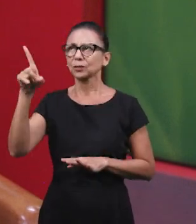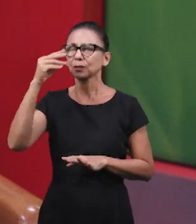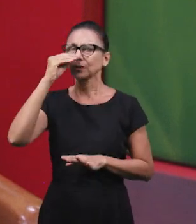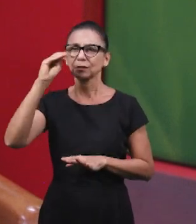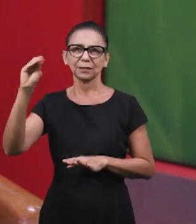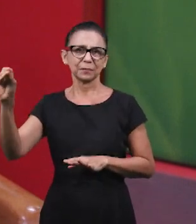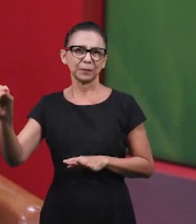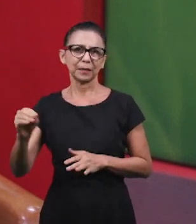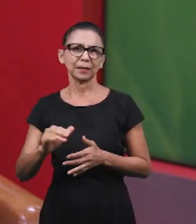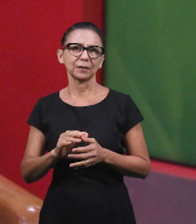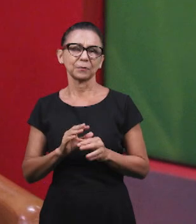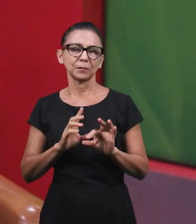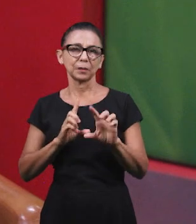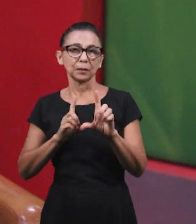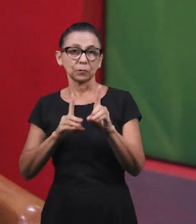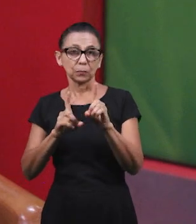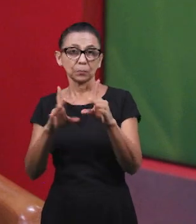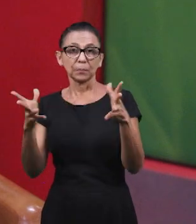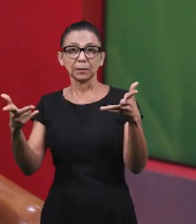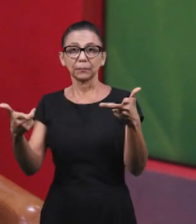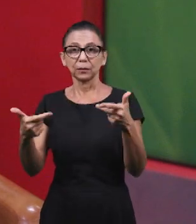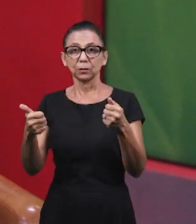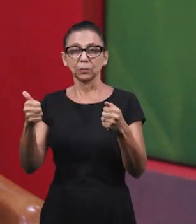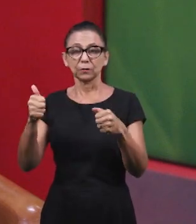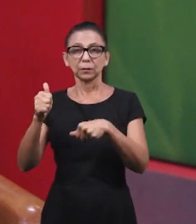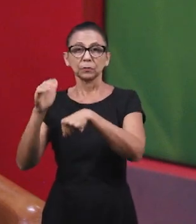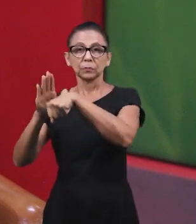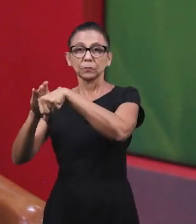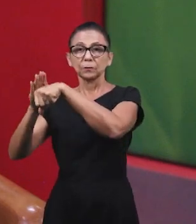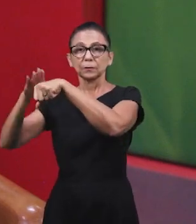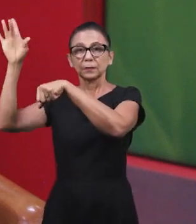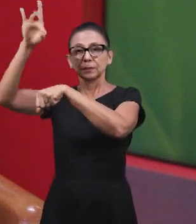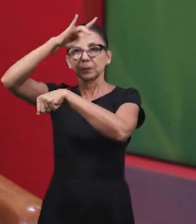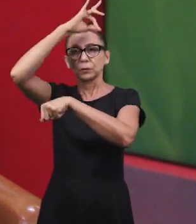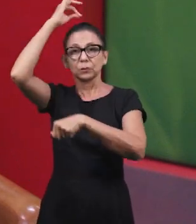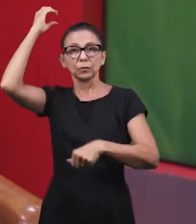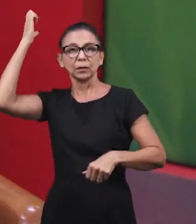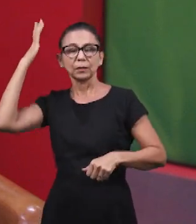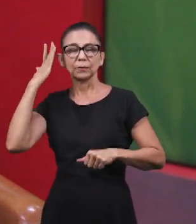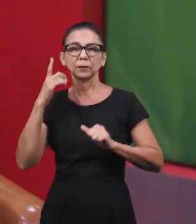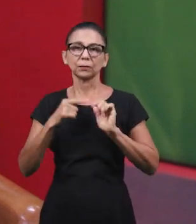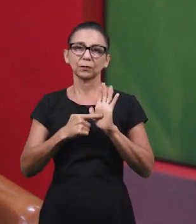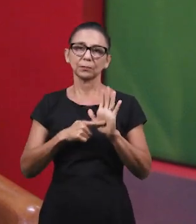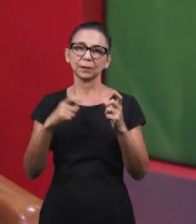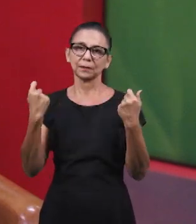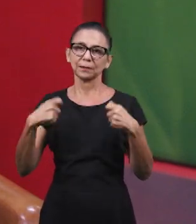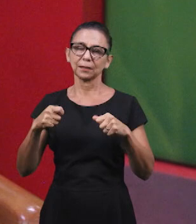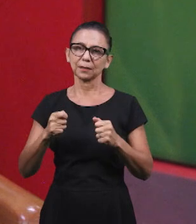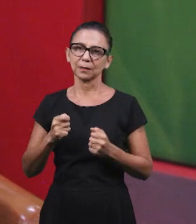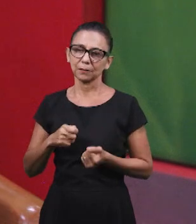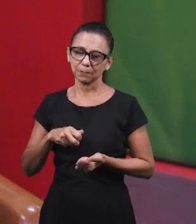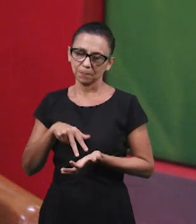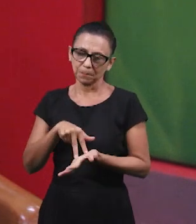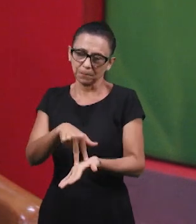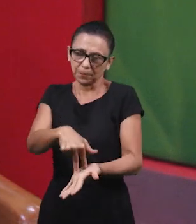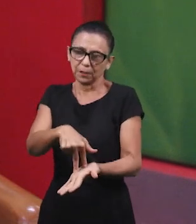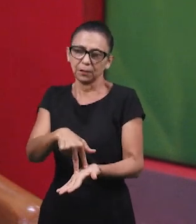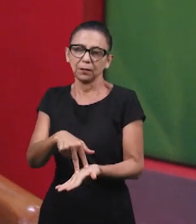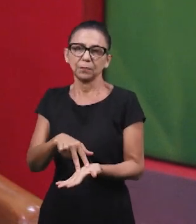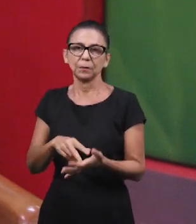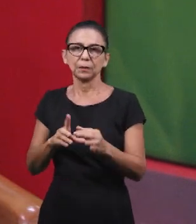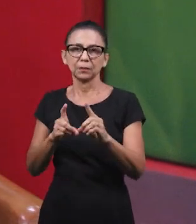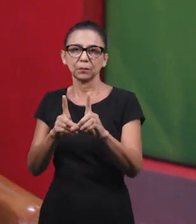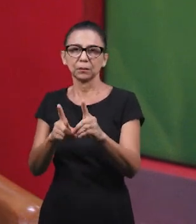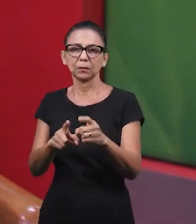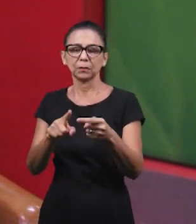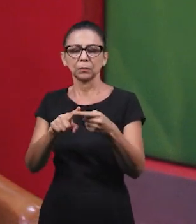de persévérer dans cette doctrine, dans la communion, dans les prières, prêt pour le retour de Jésus. Gloire à